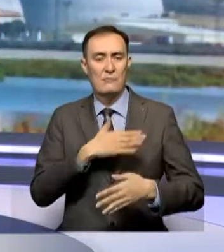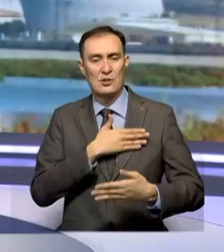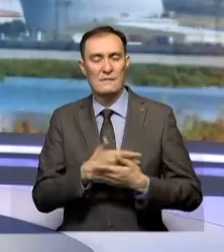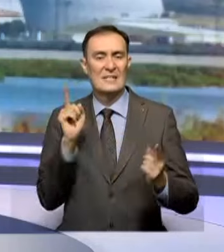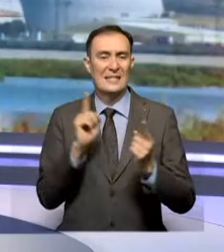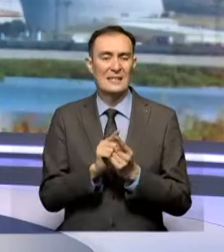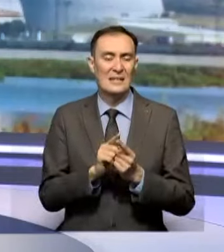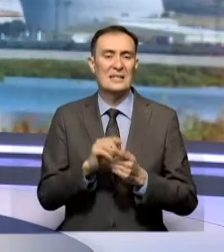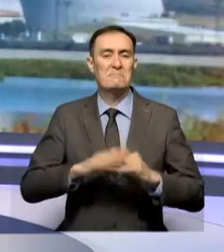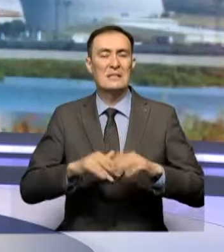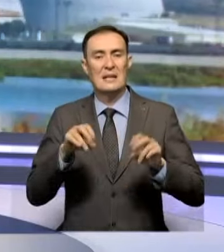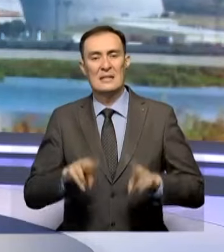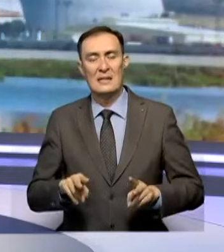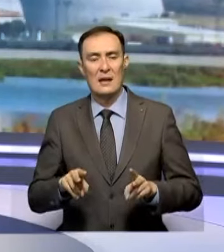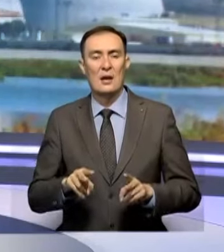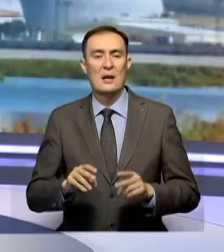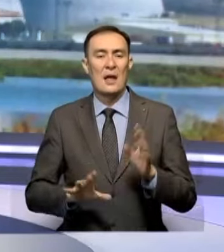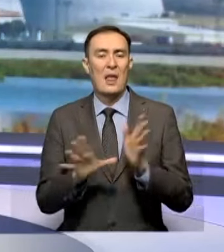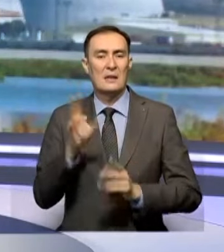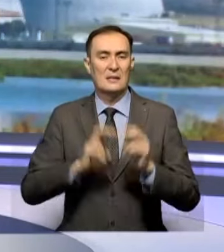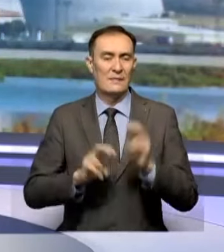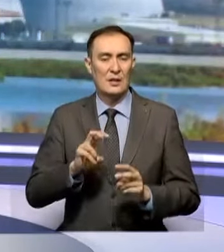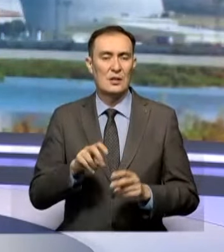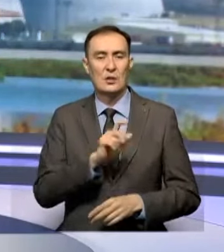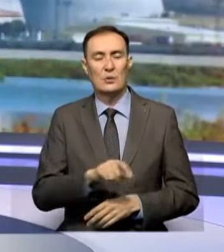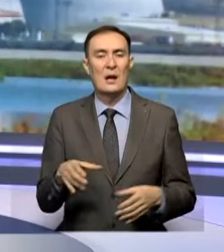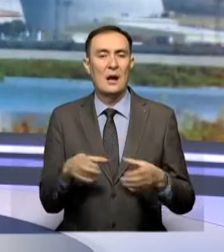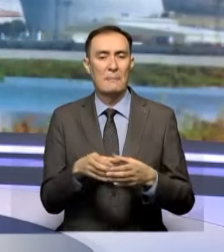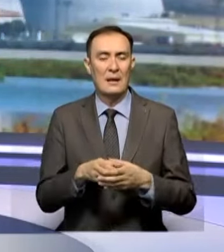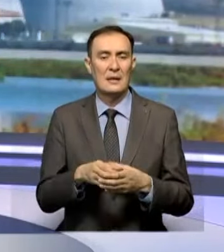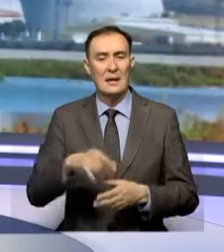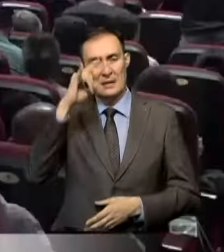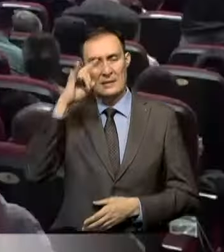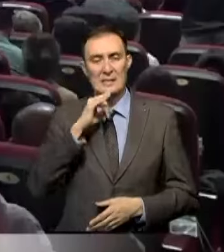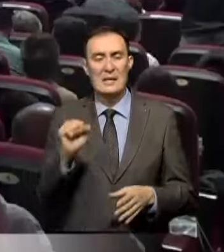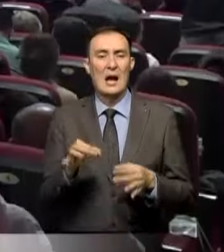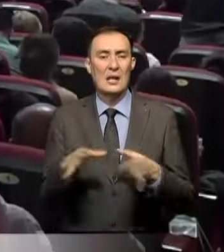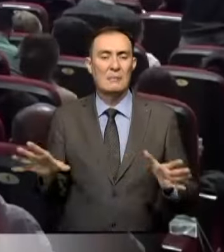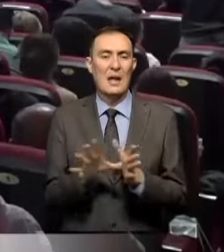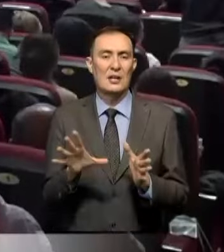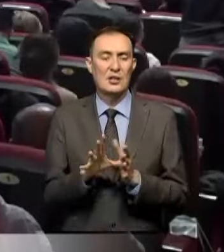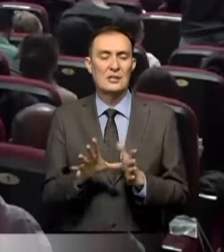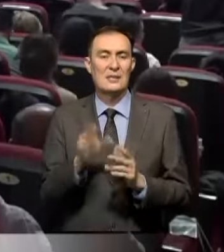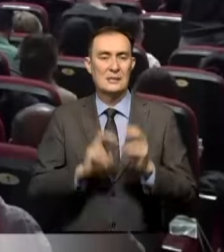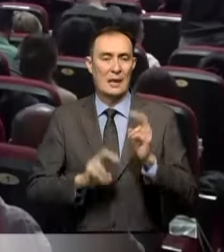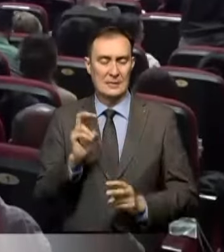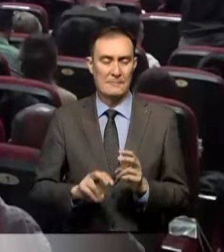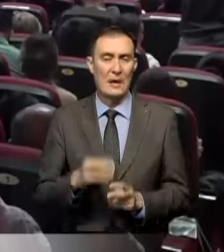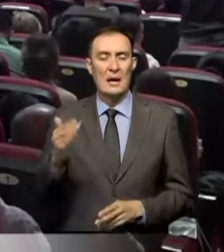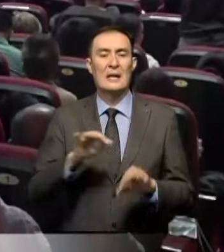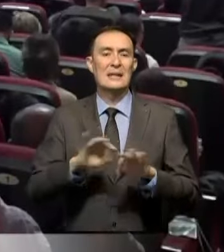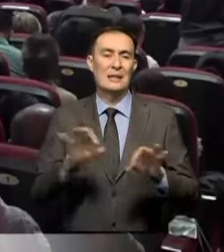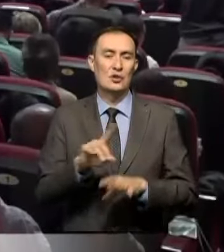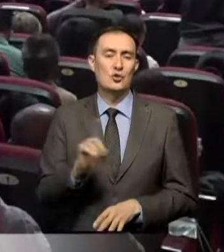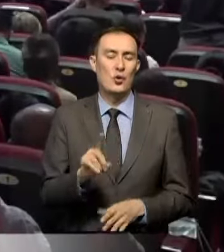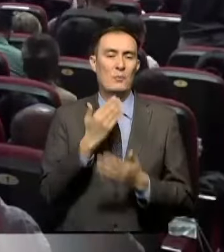общественности встретились эксперты энергетической отрасли и сотрудники компании «Казахстанские атомные электрические станции». Они